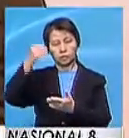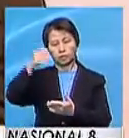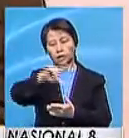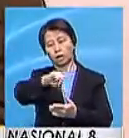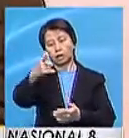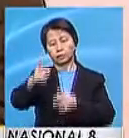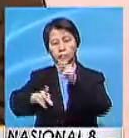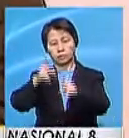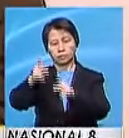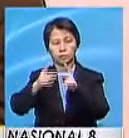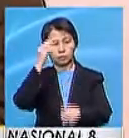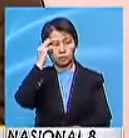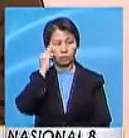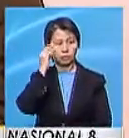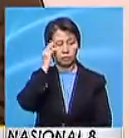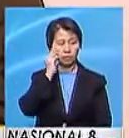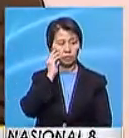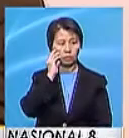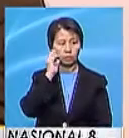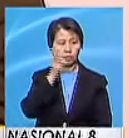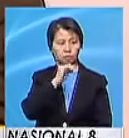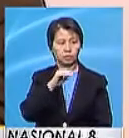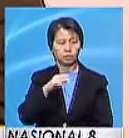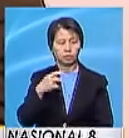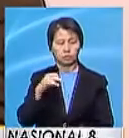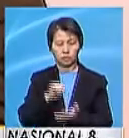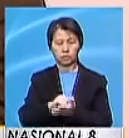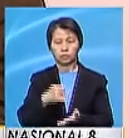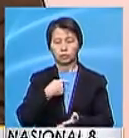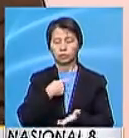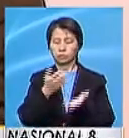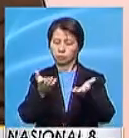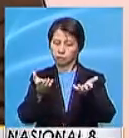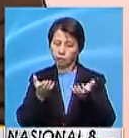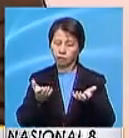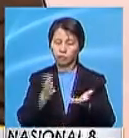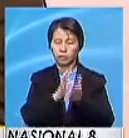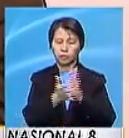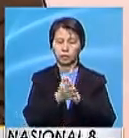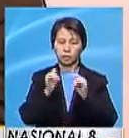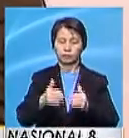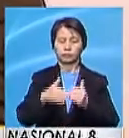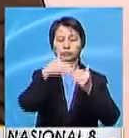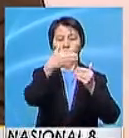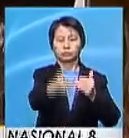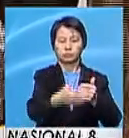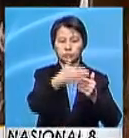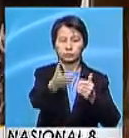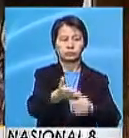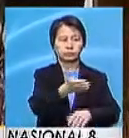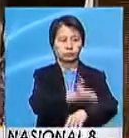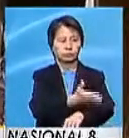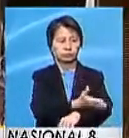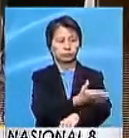people's experiences rather than having to reinvent the wheel so that we can move towards the improvement.